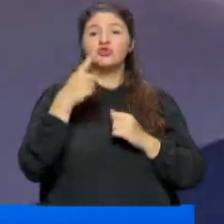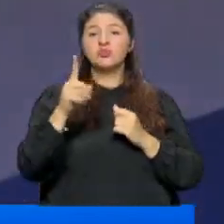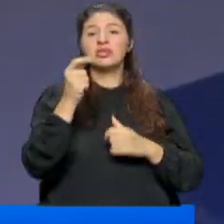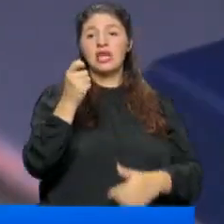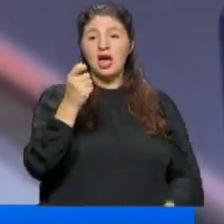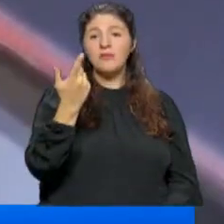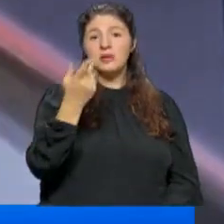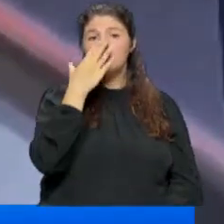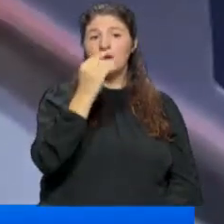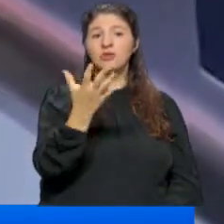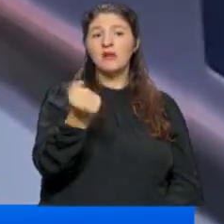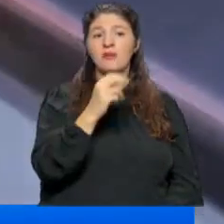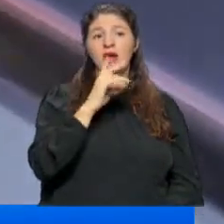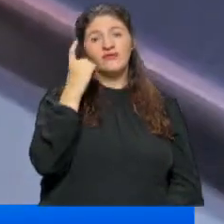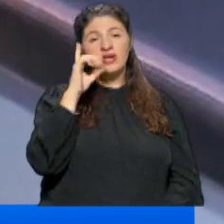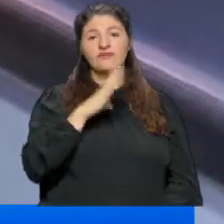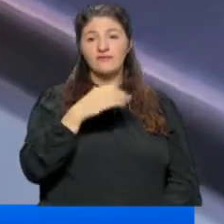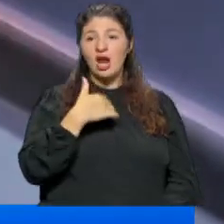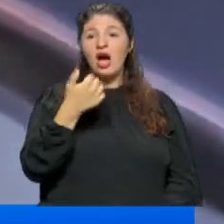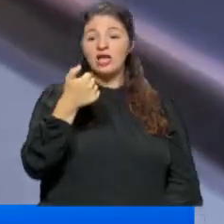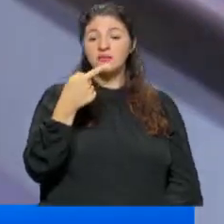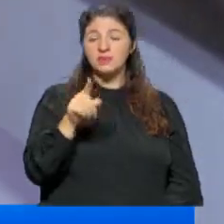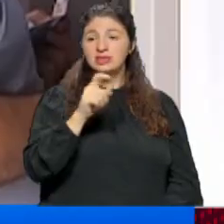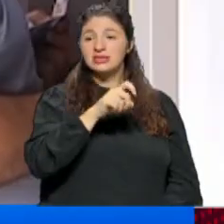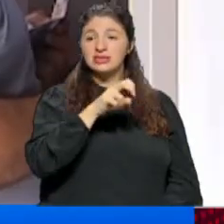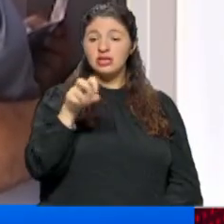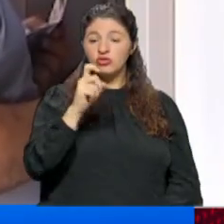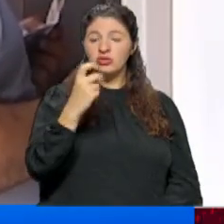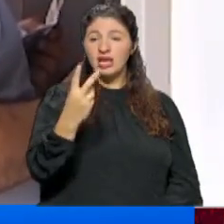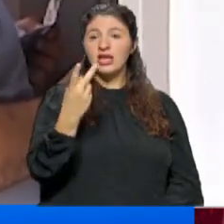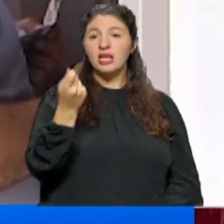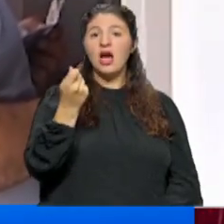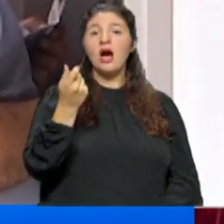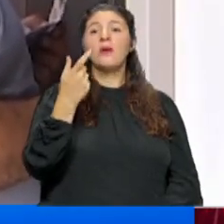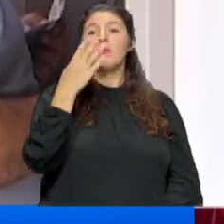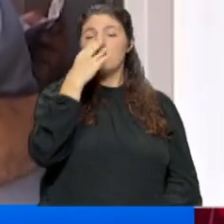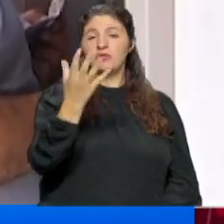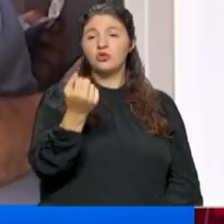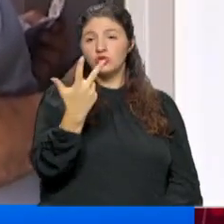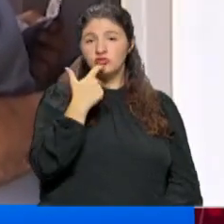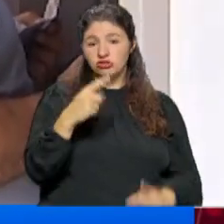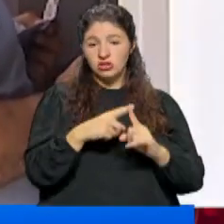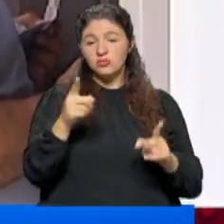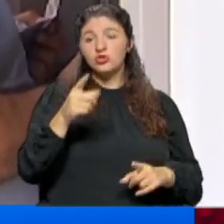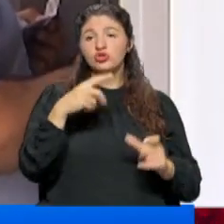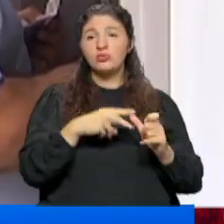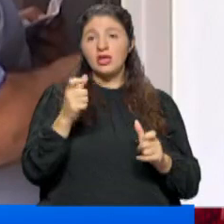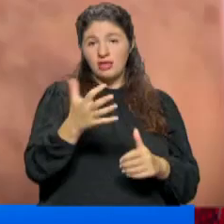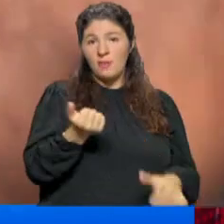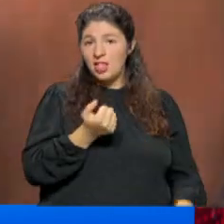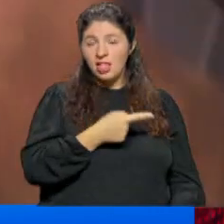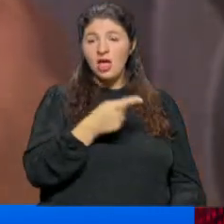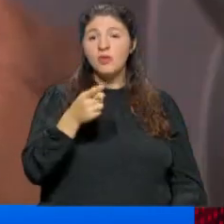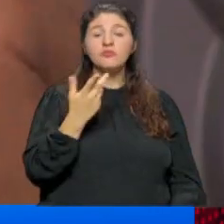bir promosyon alması kanaatindeyiz. 6.892 lira promosyon aldı öğretmenlerimiz 3 yıllık. Bu Şubat ayında aldılar.